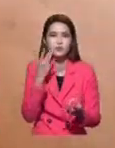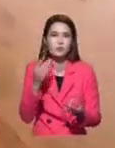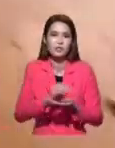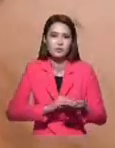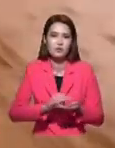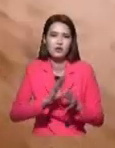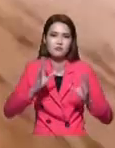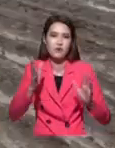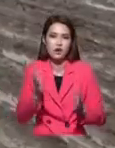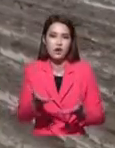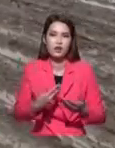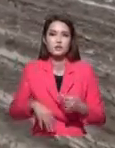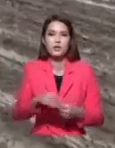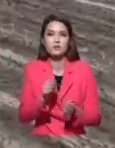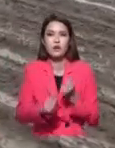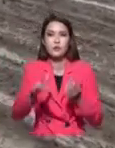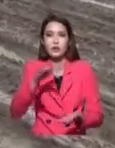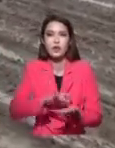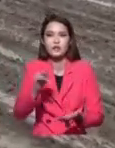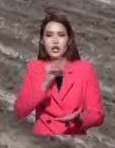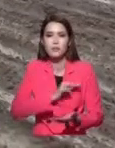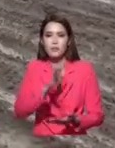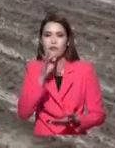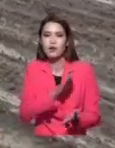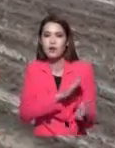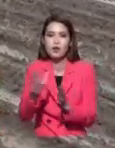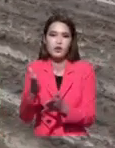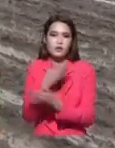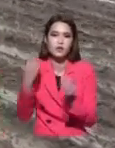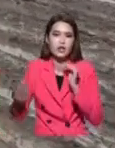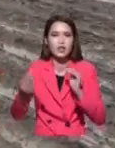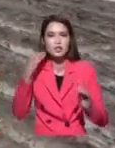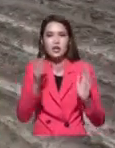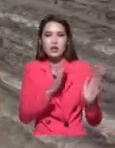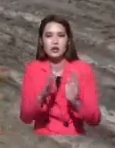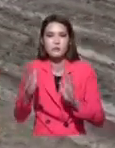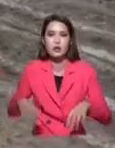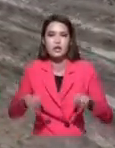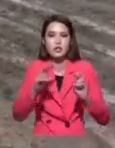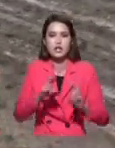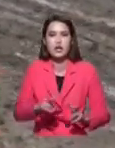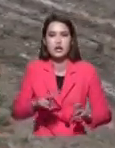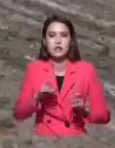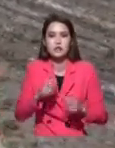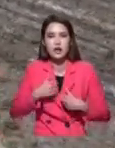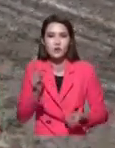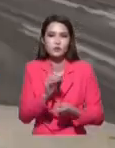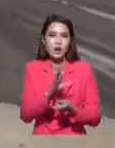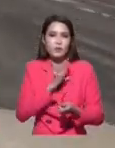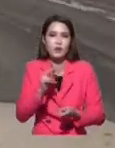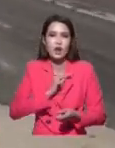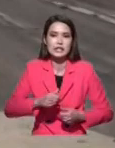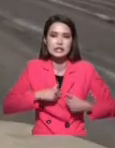Но чиновники уверяют, тендер проводят вовремя, иногда даже заранее, чтобы подрядчики успели хорошо подготовиться. Но некоторые из них